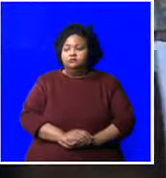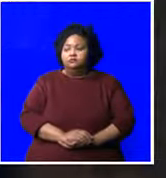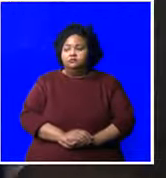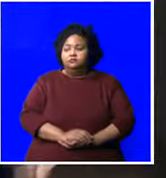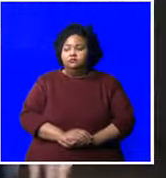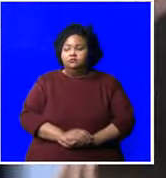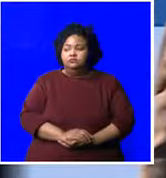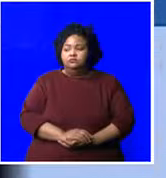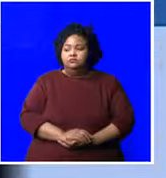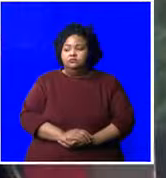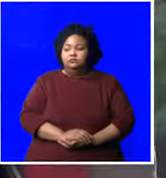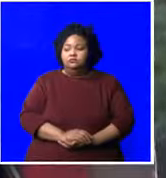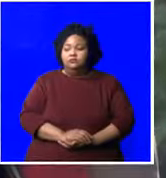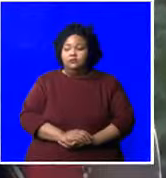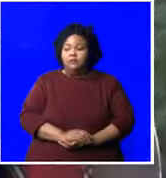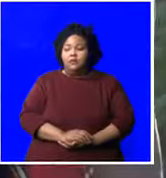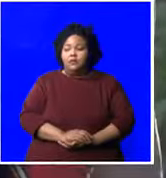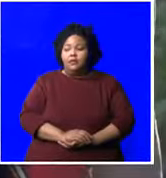Ngosi